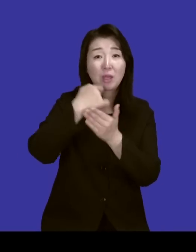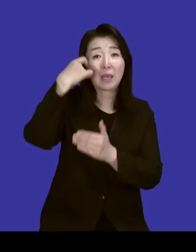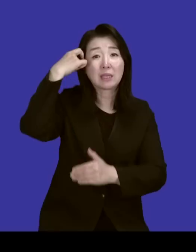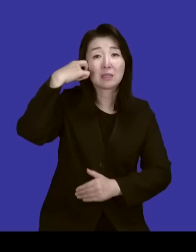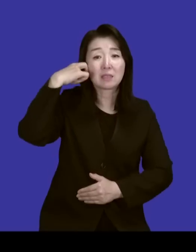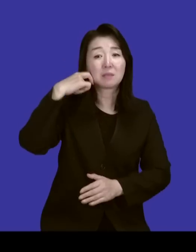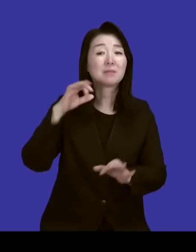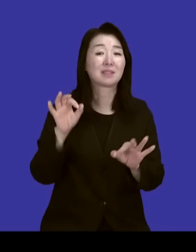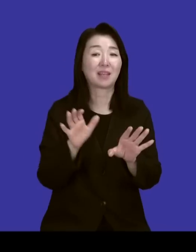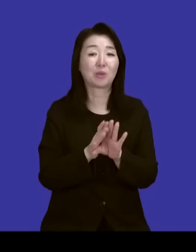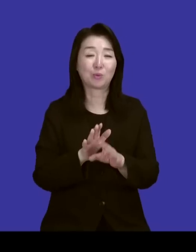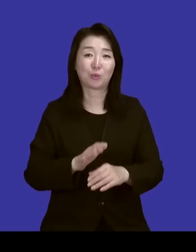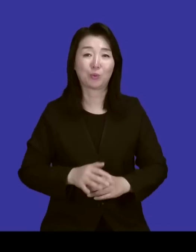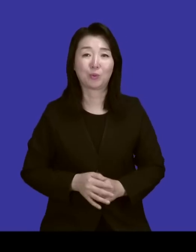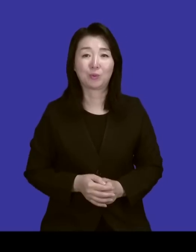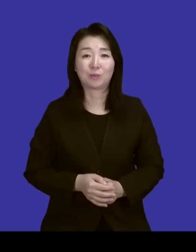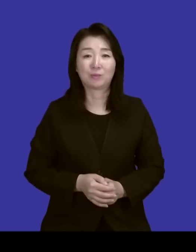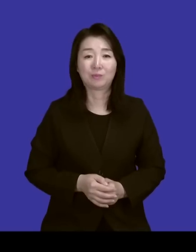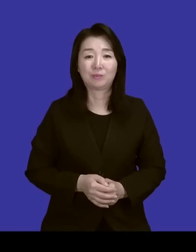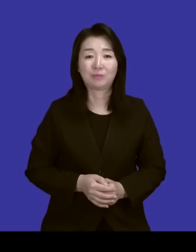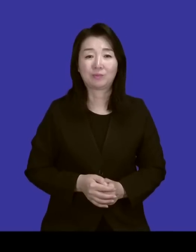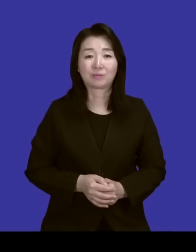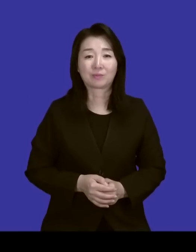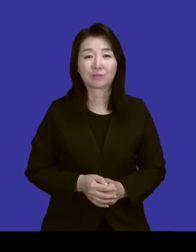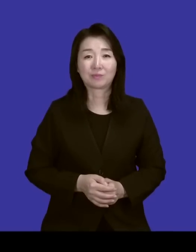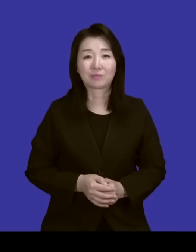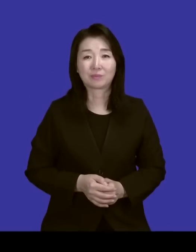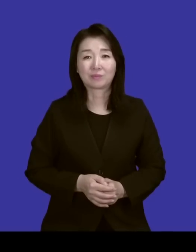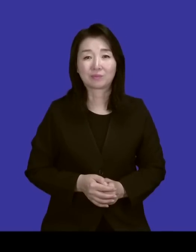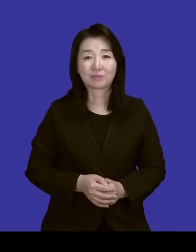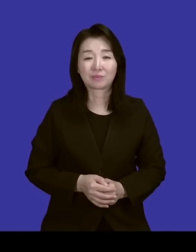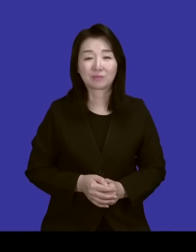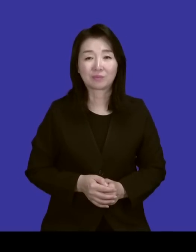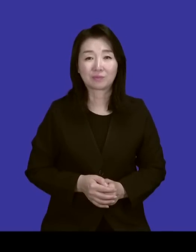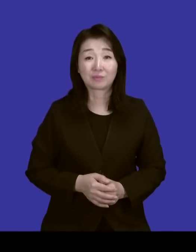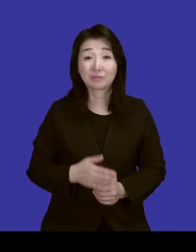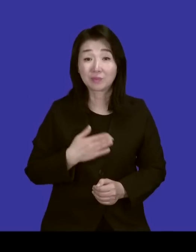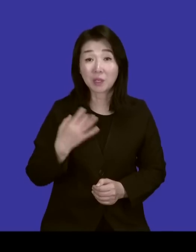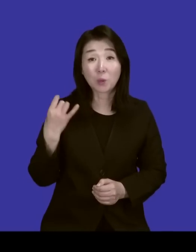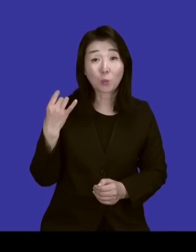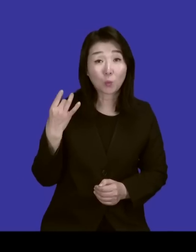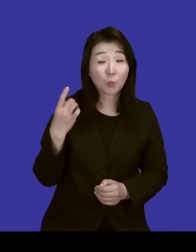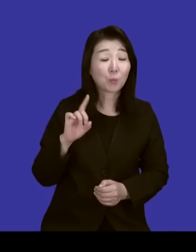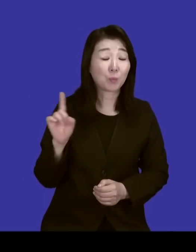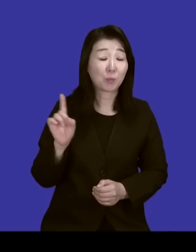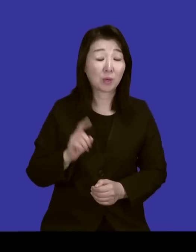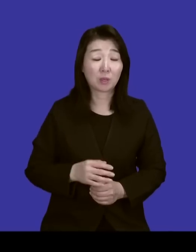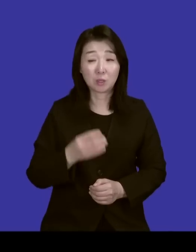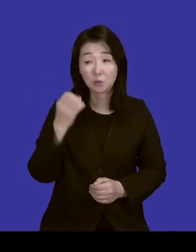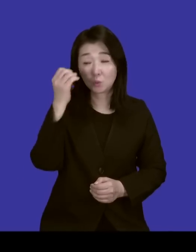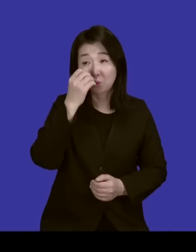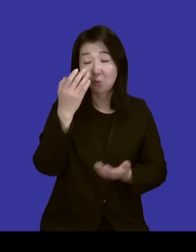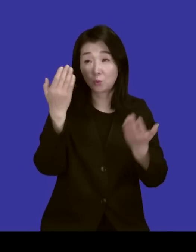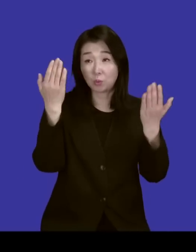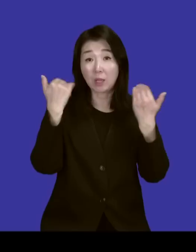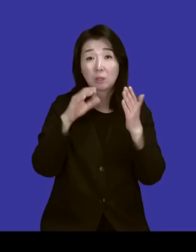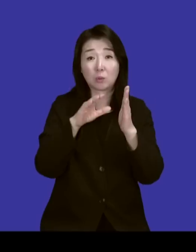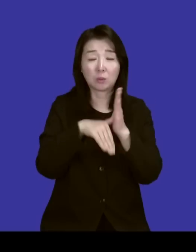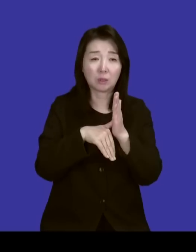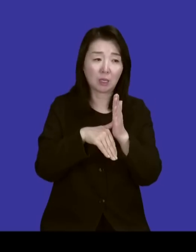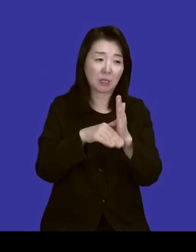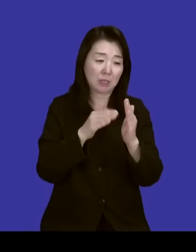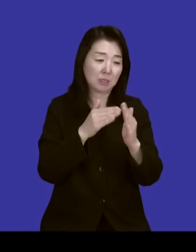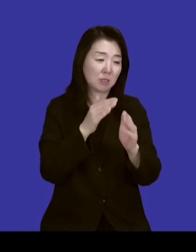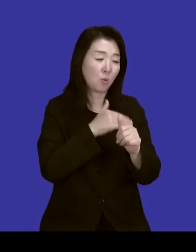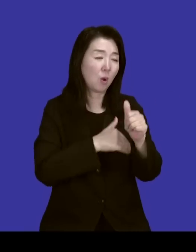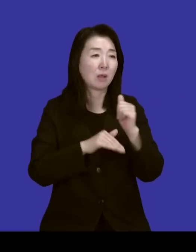이런 게 사라졌거든요. 네. 저는 제가 본래 굉장히 그 고등학교 때 제 환경이 어려웠기